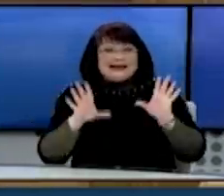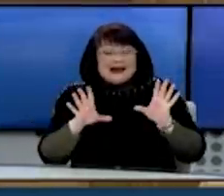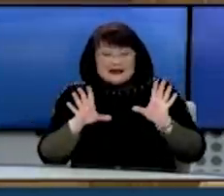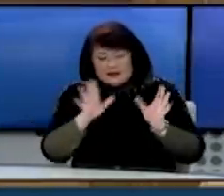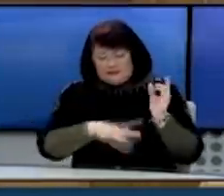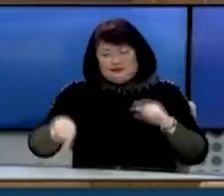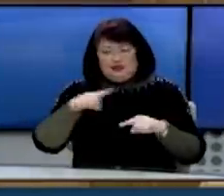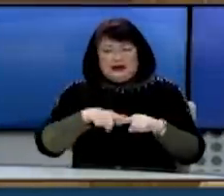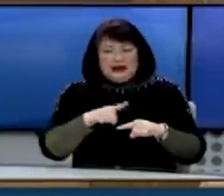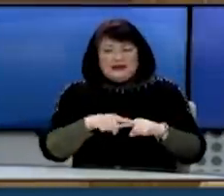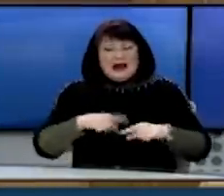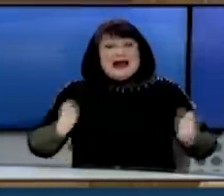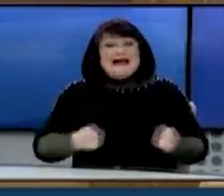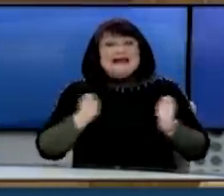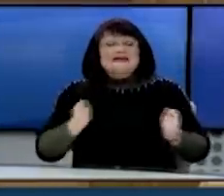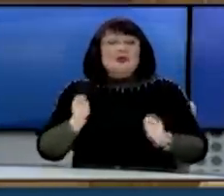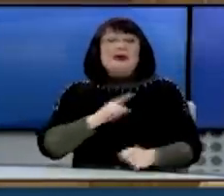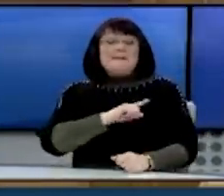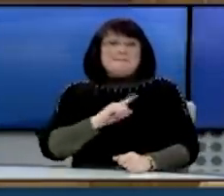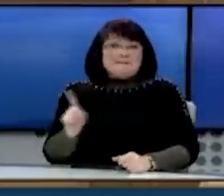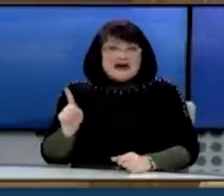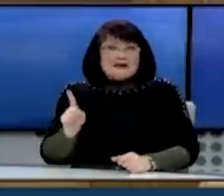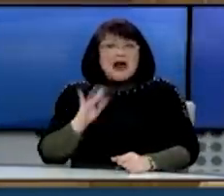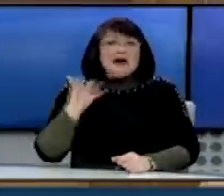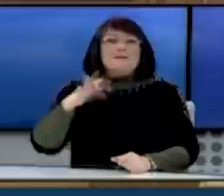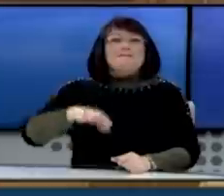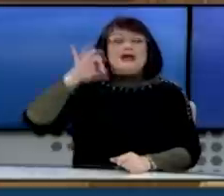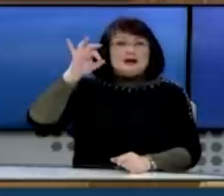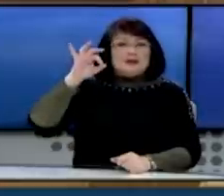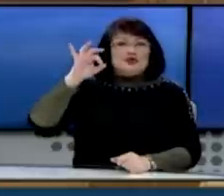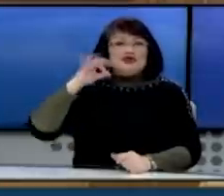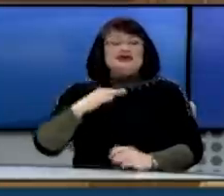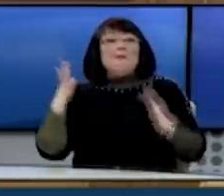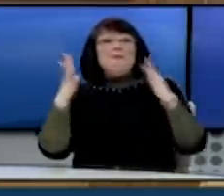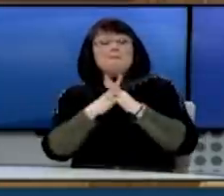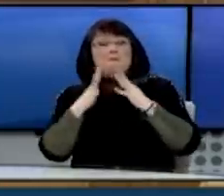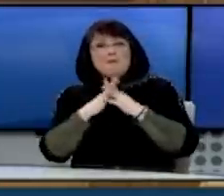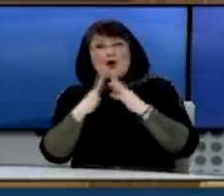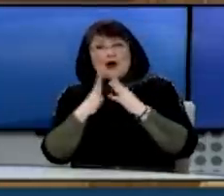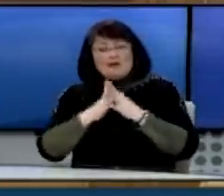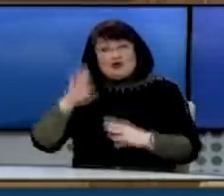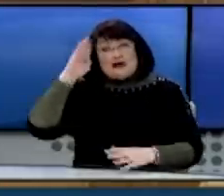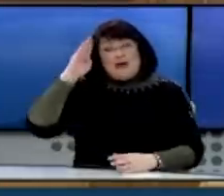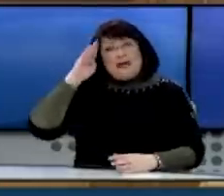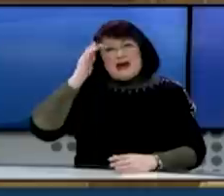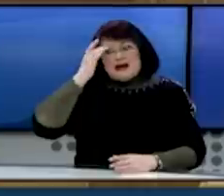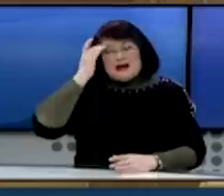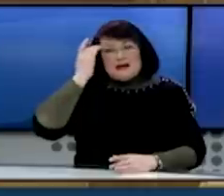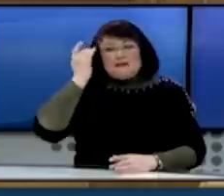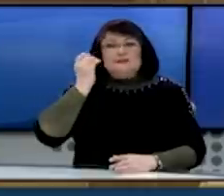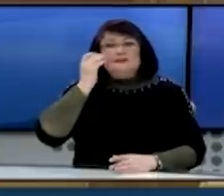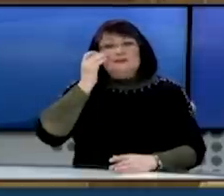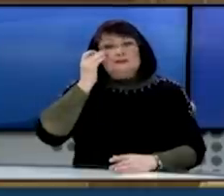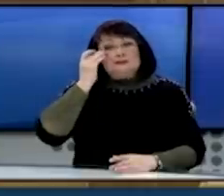σε ελληνικό έδαφος να μην χρησιμοποιηθεί σε περίπτωση πολεμικής σύγκρουσης των Ηνωμένων Πολιτειών της Αμερικής,